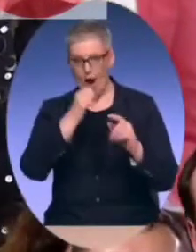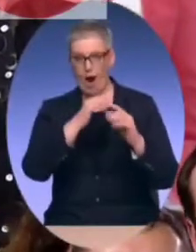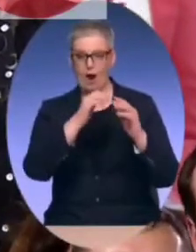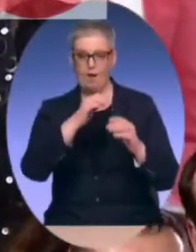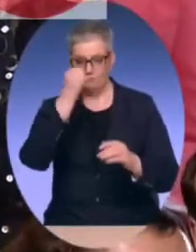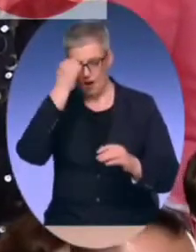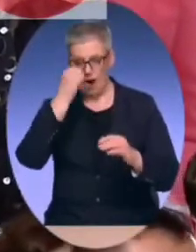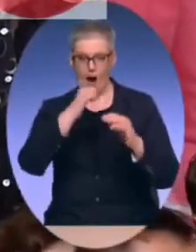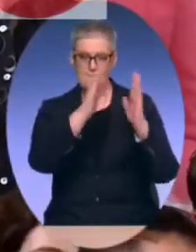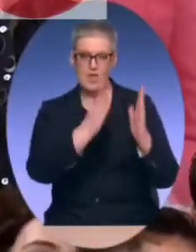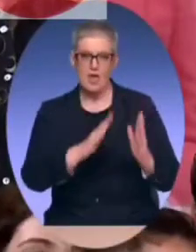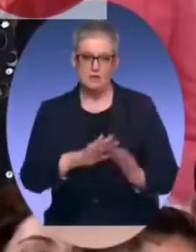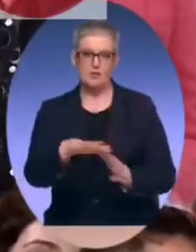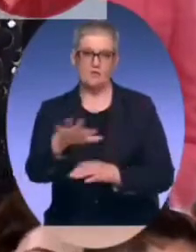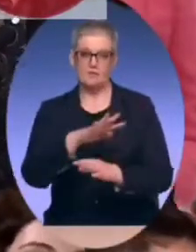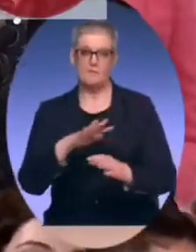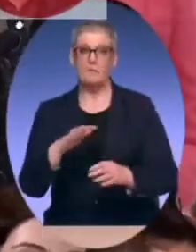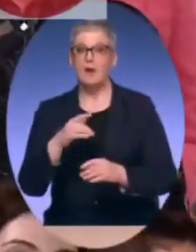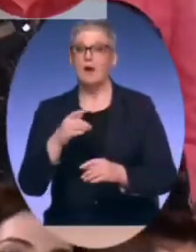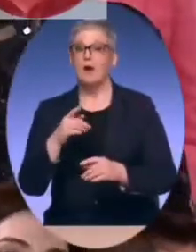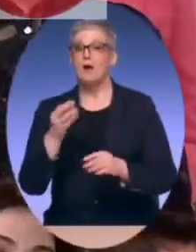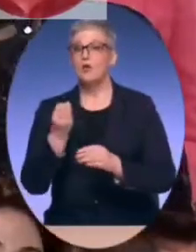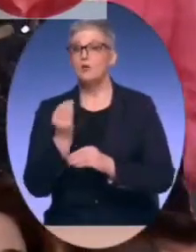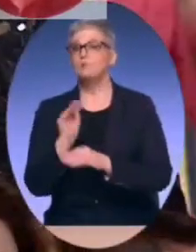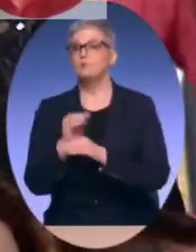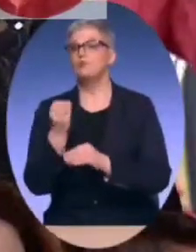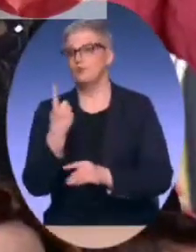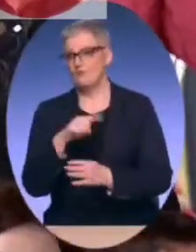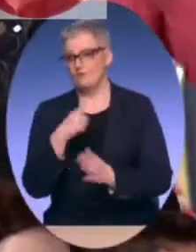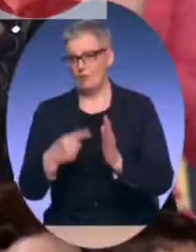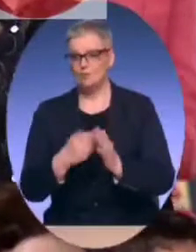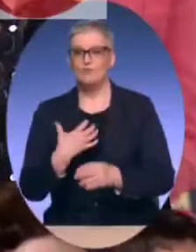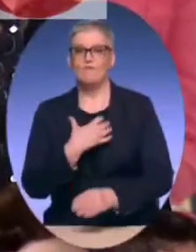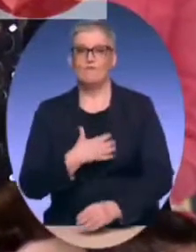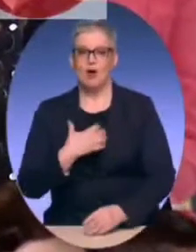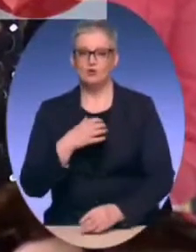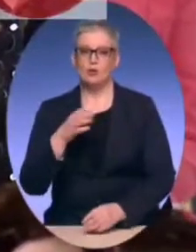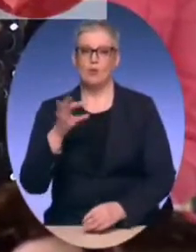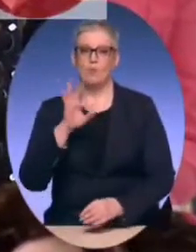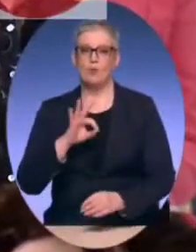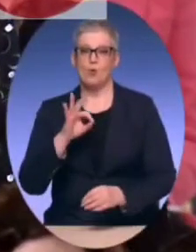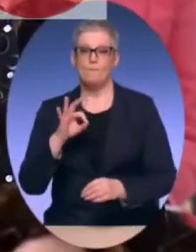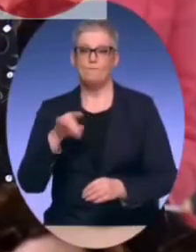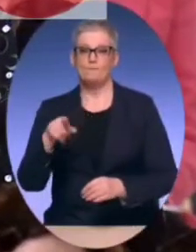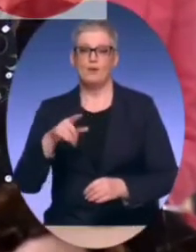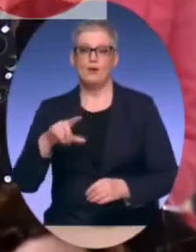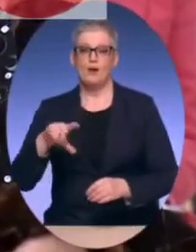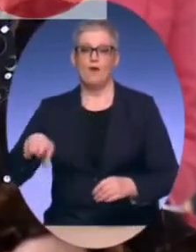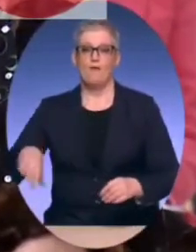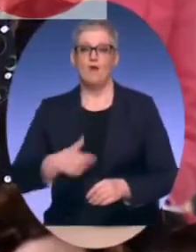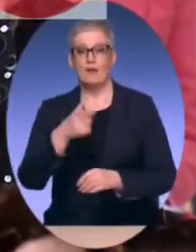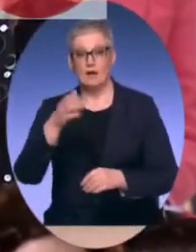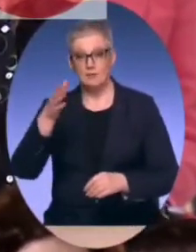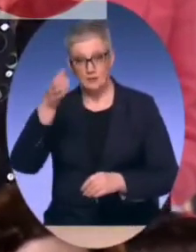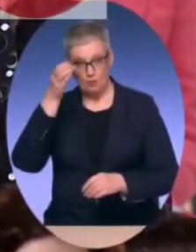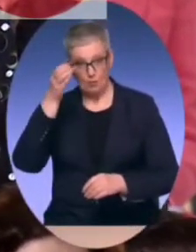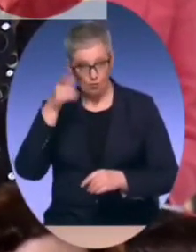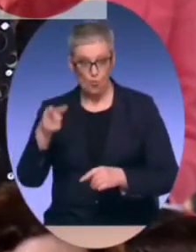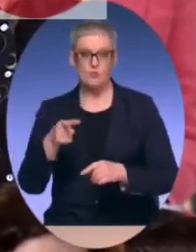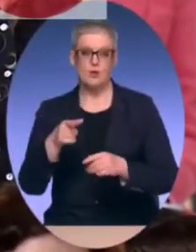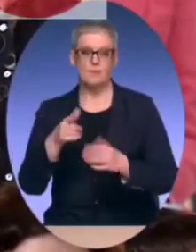действительно важный, про экзоскелет. Наши волгоградские ученые